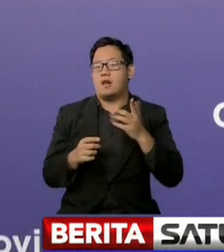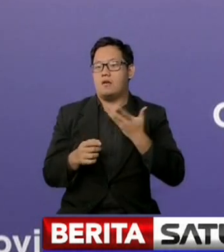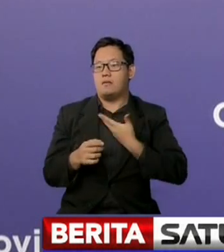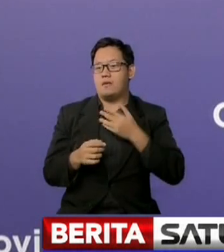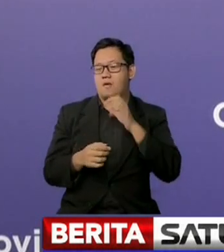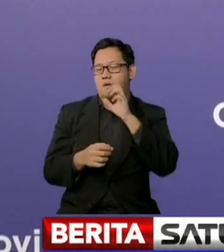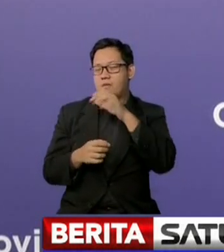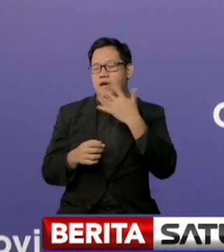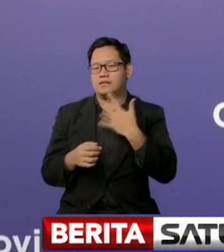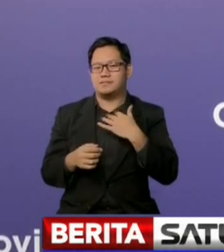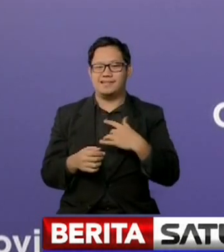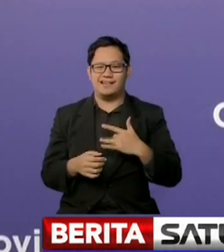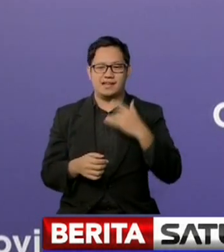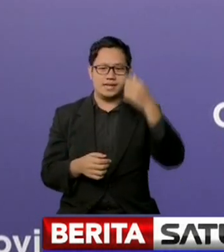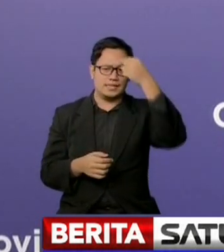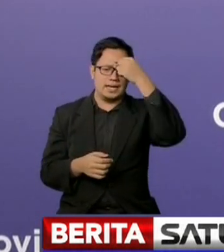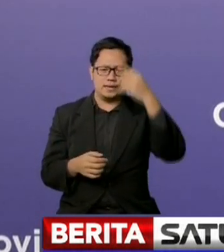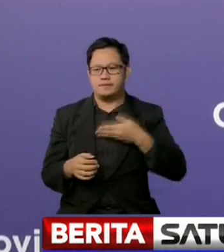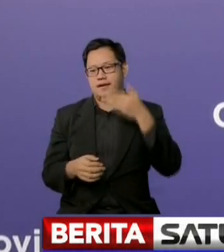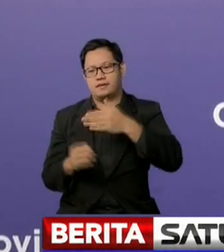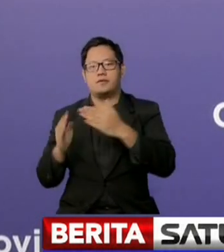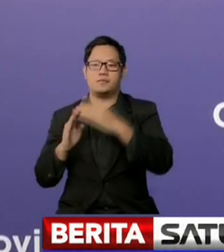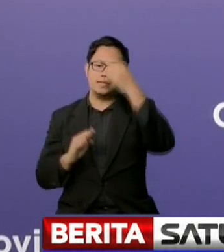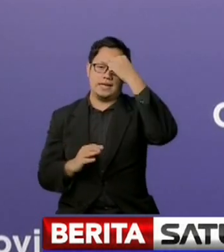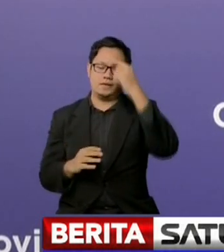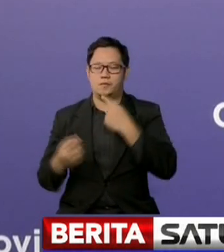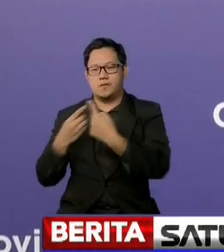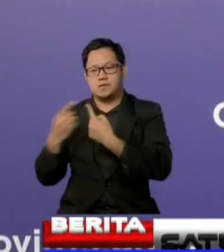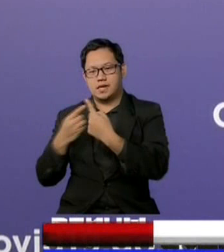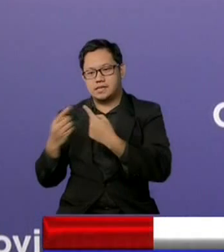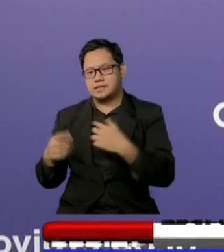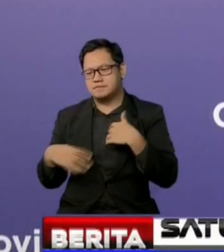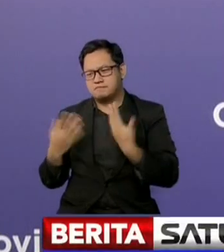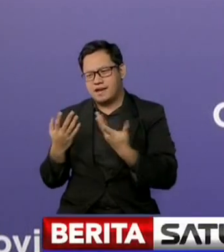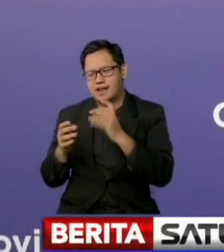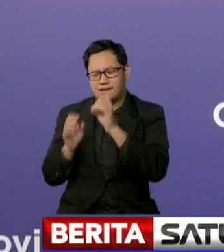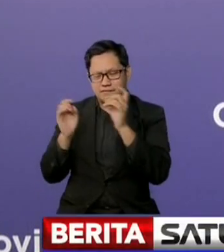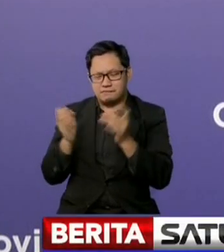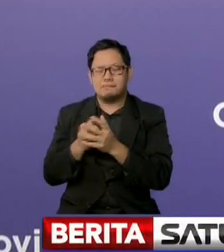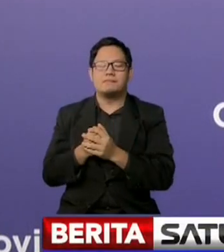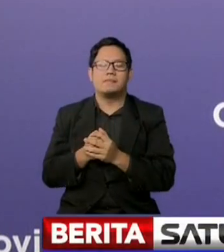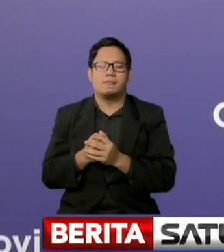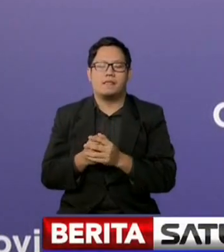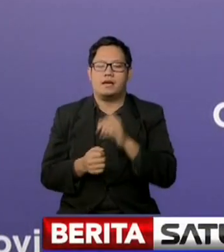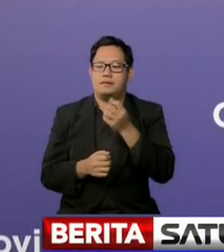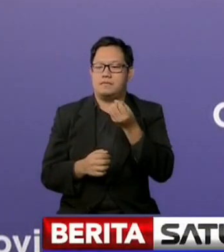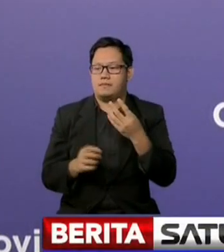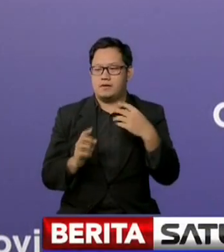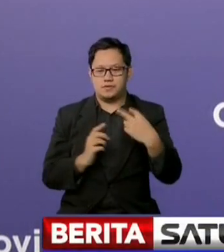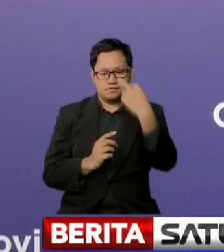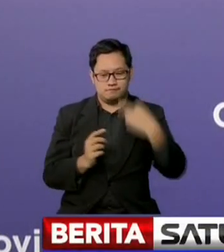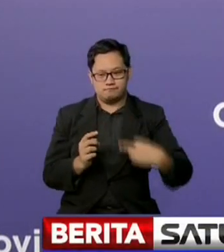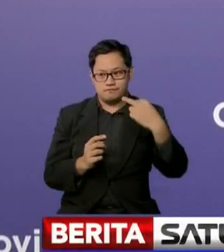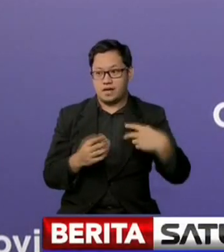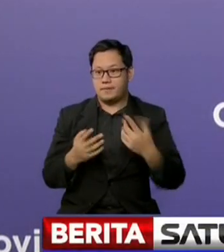sakit lakukanlah screening minimal enam bulan sampai satu tahun sekali dan beberapa hal yang harus terus dipantau yakni